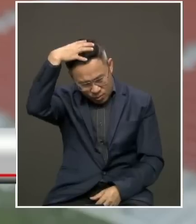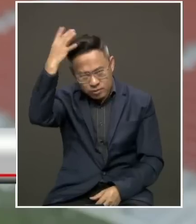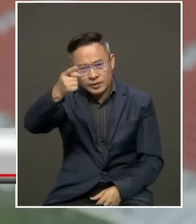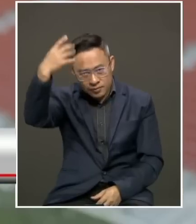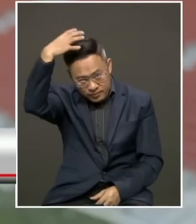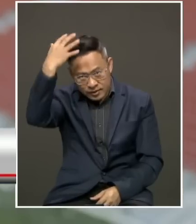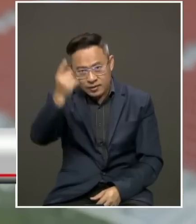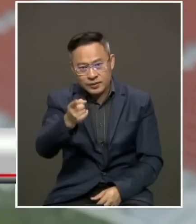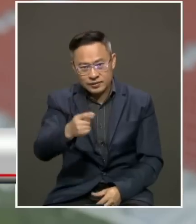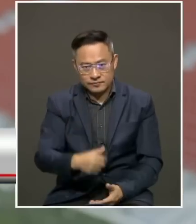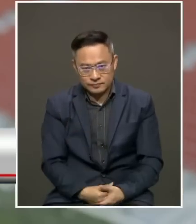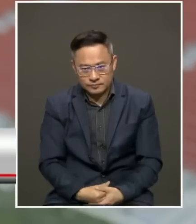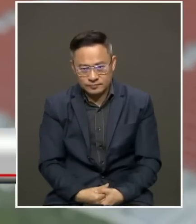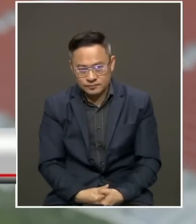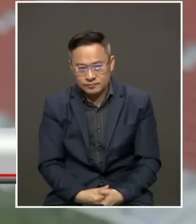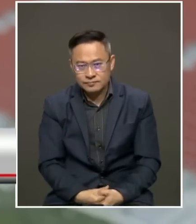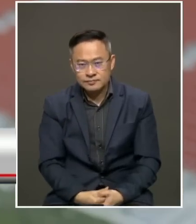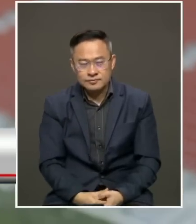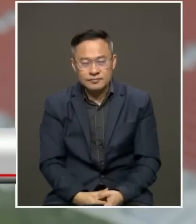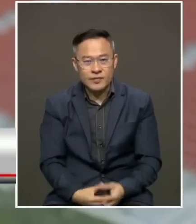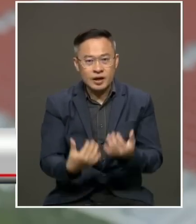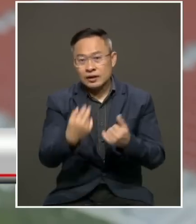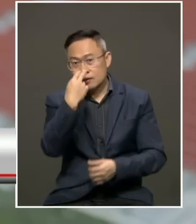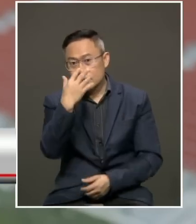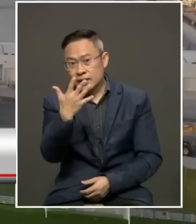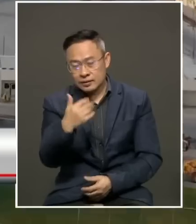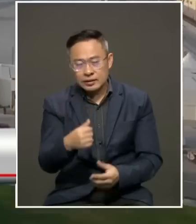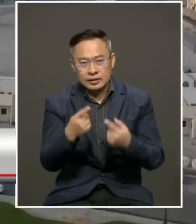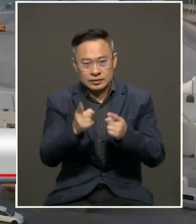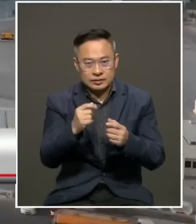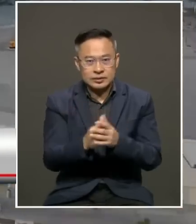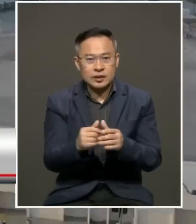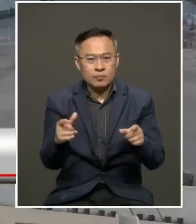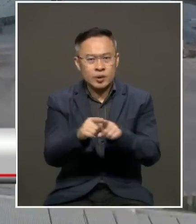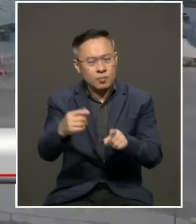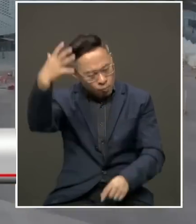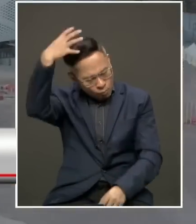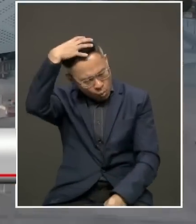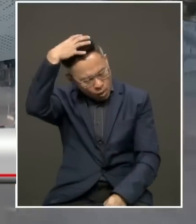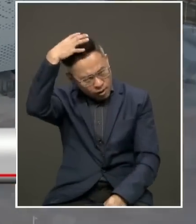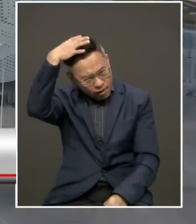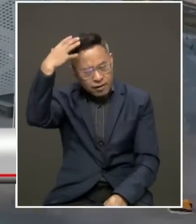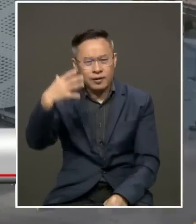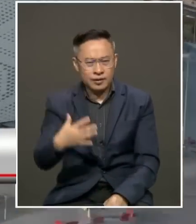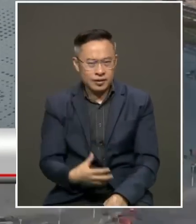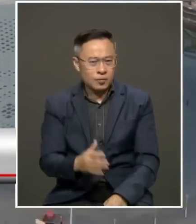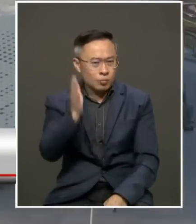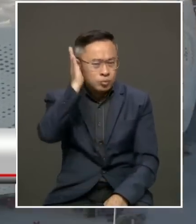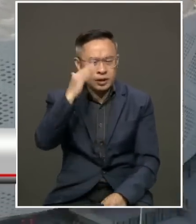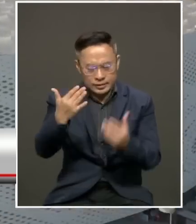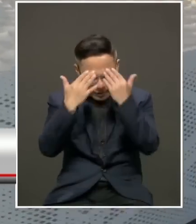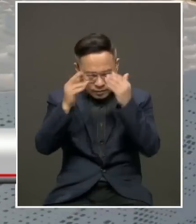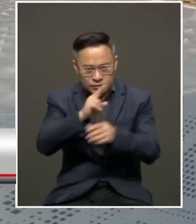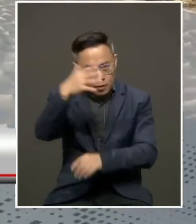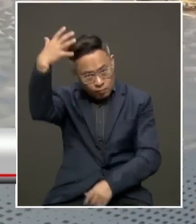อ่ะนี่ไงผู้ชายอิสลามใส่กันพอเรามองลงไปก็จะเห็นเป็นภาพคล้ายๆกันสั่นๆคล้ายๆหมวกนี่แบบ